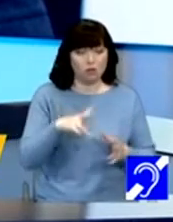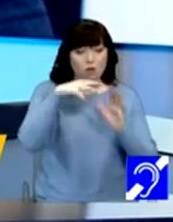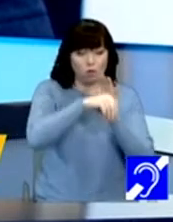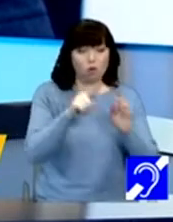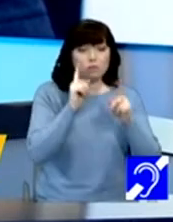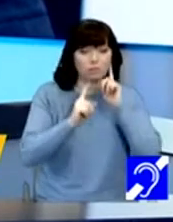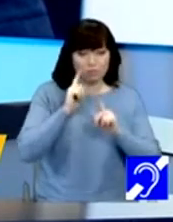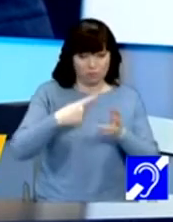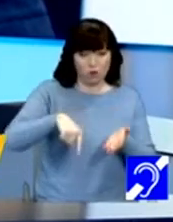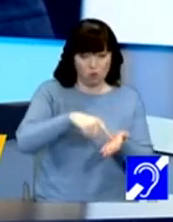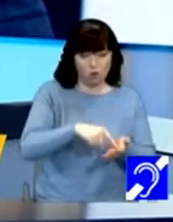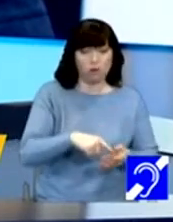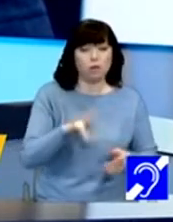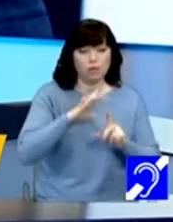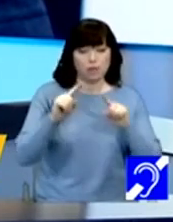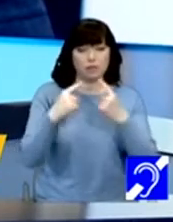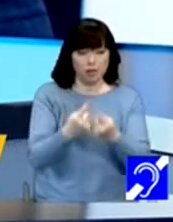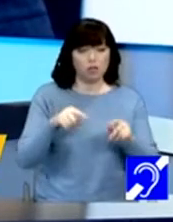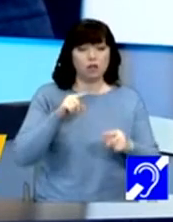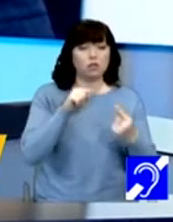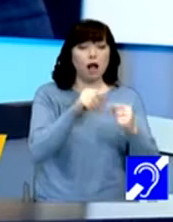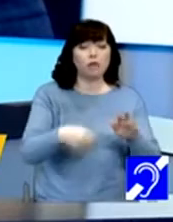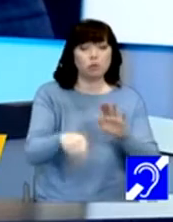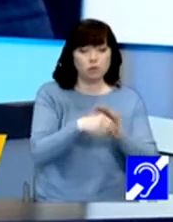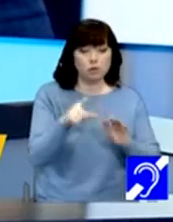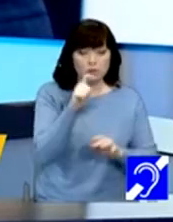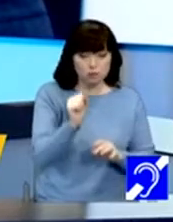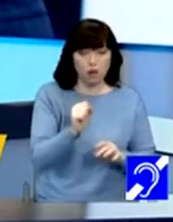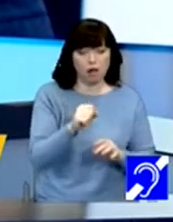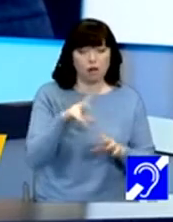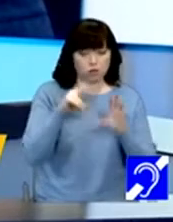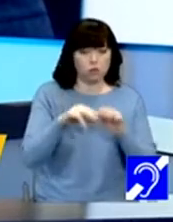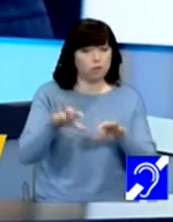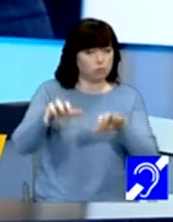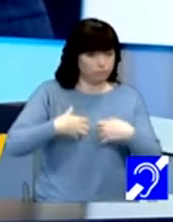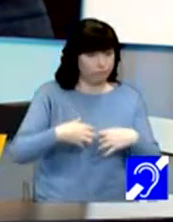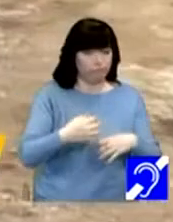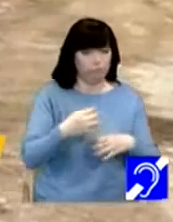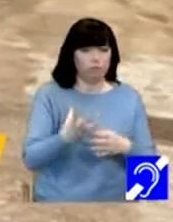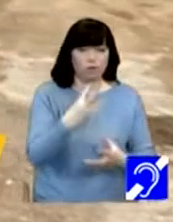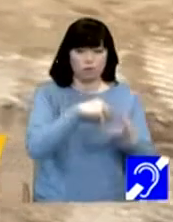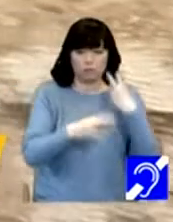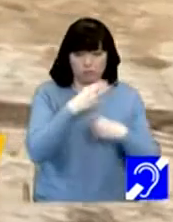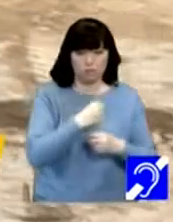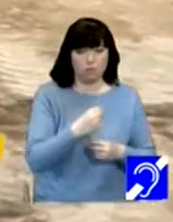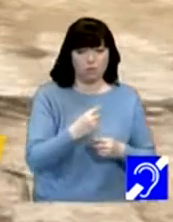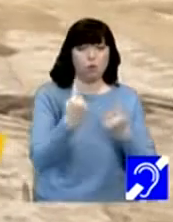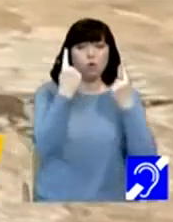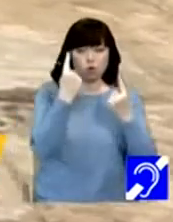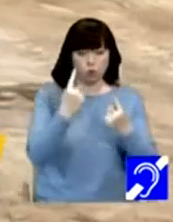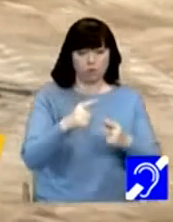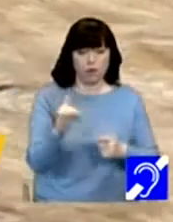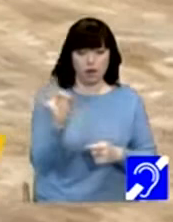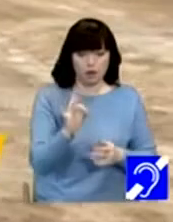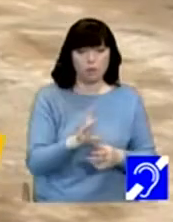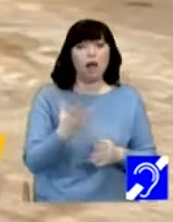municipal, a fost reținut de către procurorii anticorupție pentru delapidarea averii străine în proporții deosebit de mari. Împreună cu el au mai